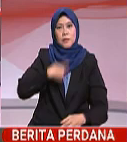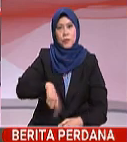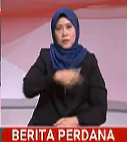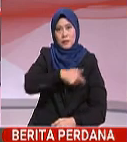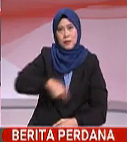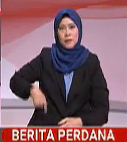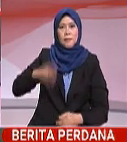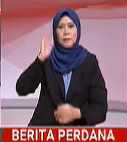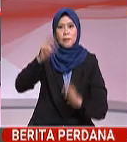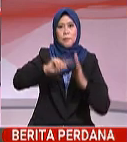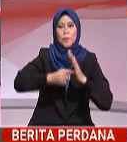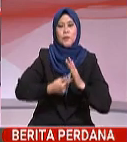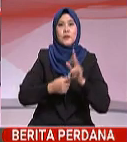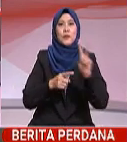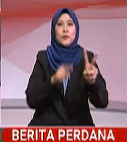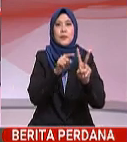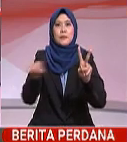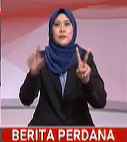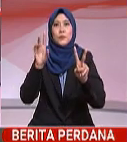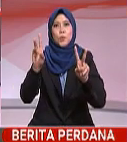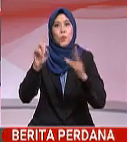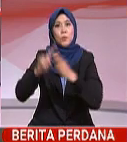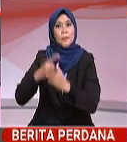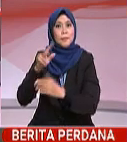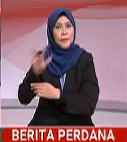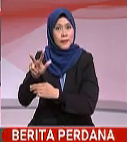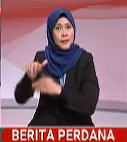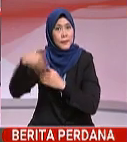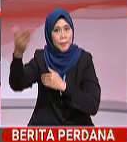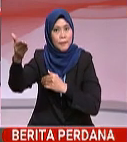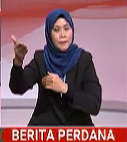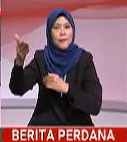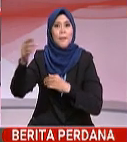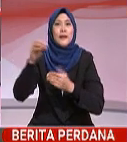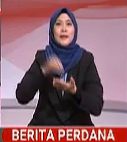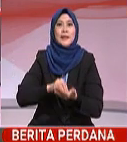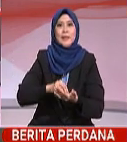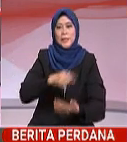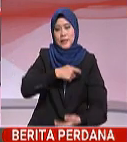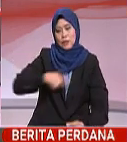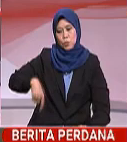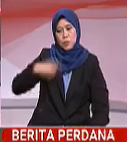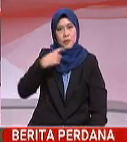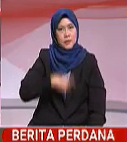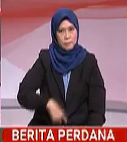akan berlangsung pada 2 hingga 7 Mac depan di Basel, Switzerland nanti.